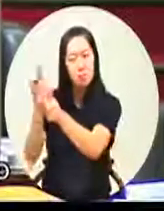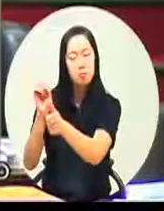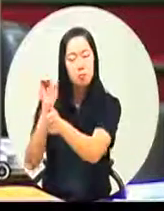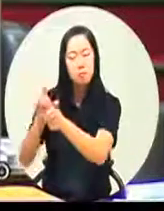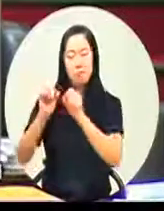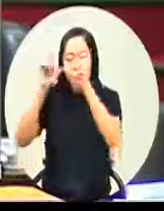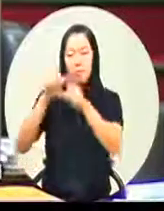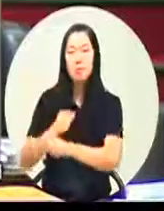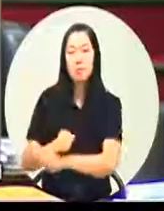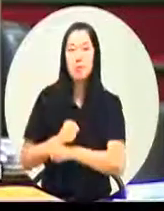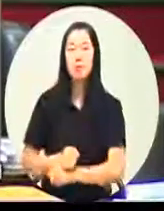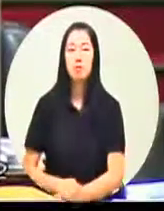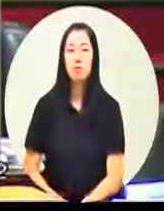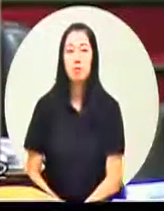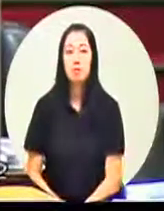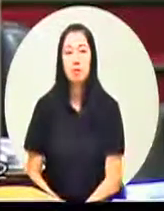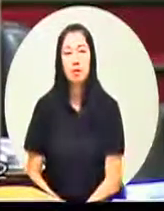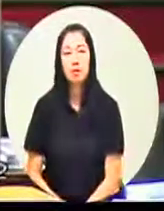133要建啊